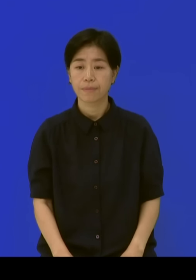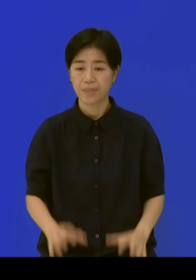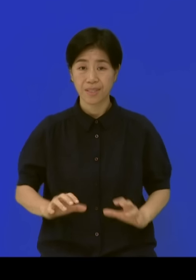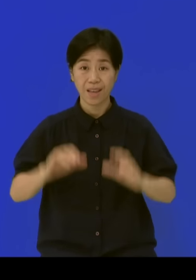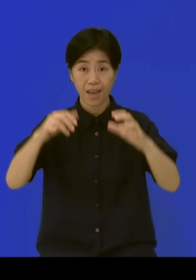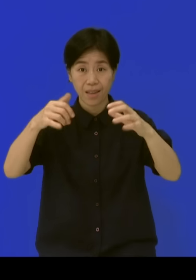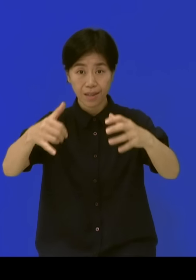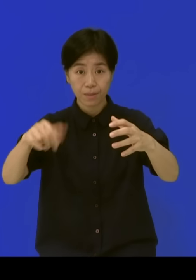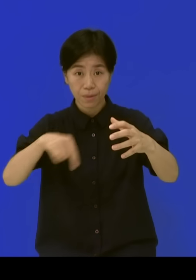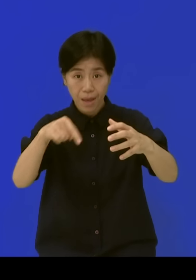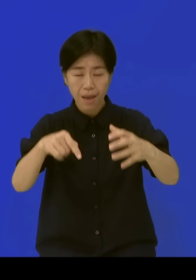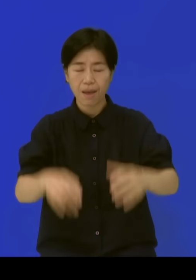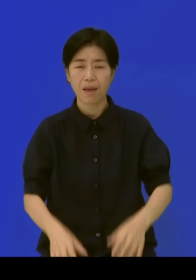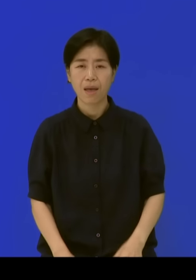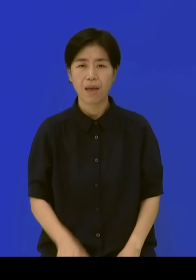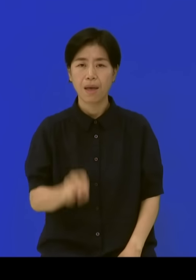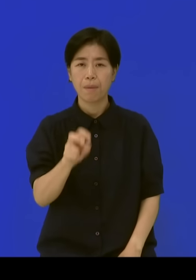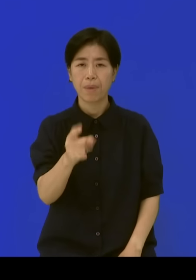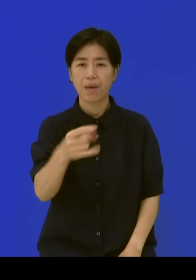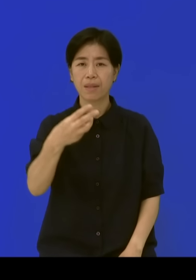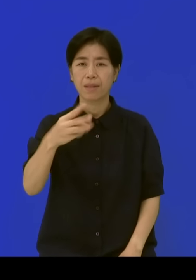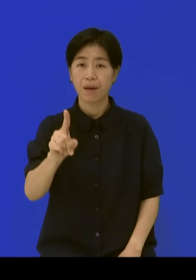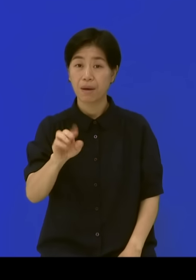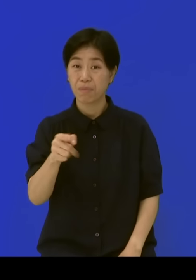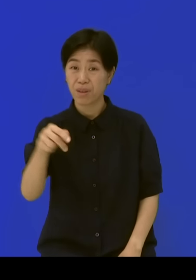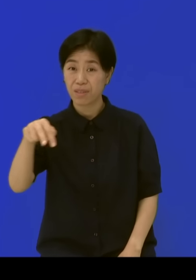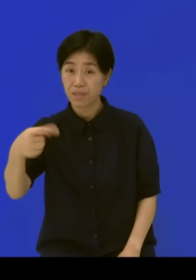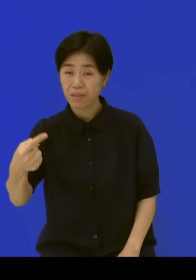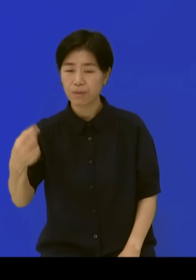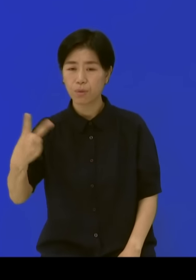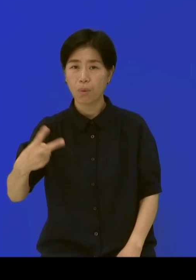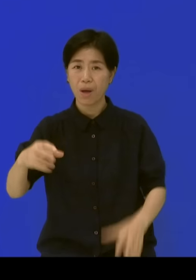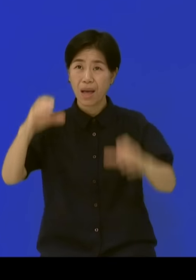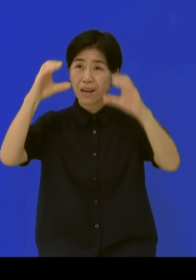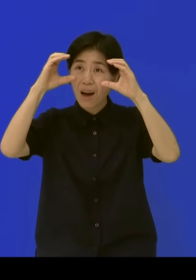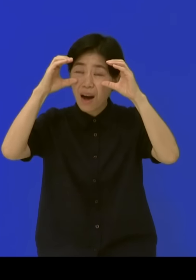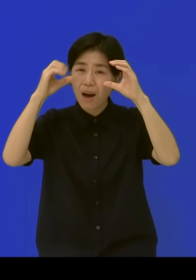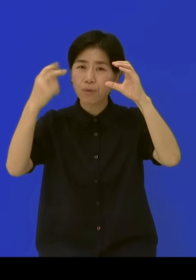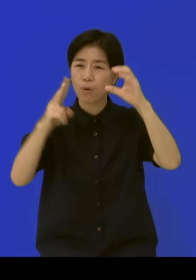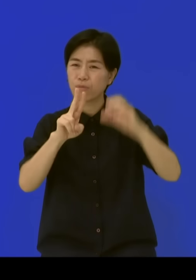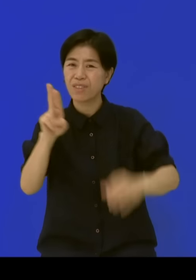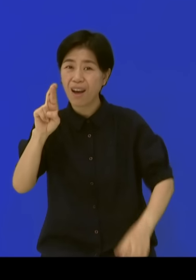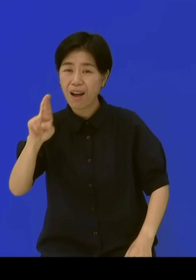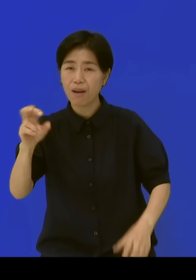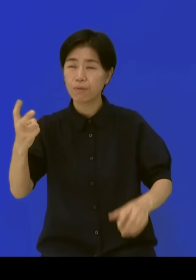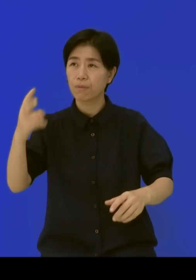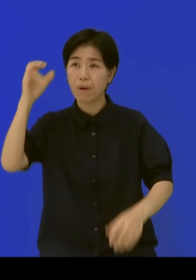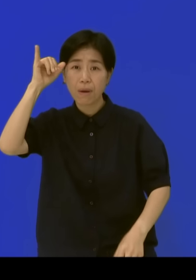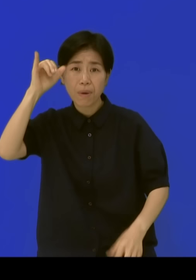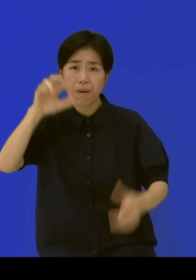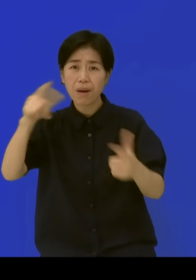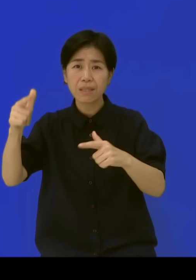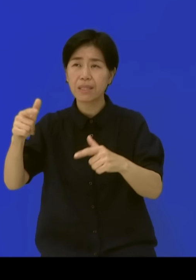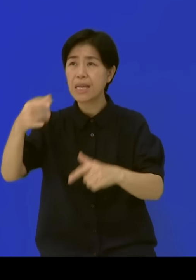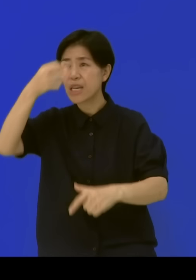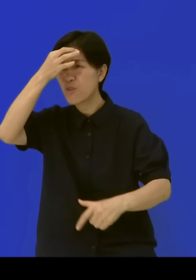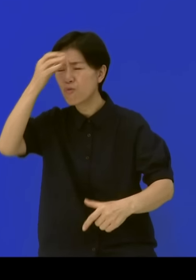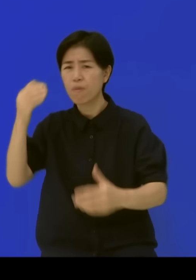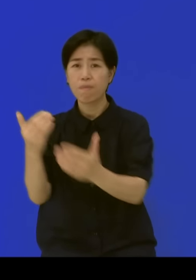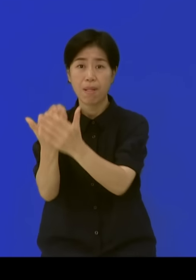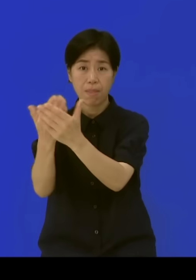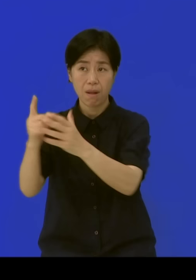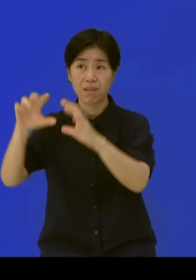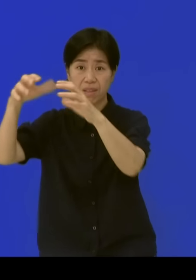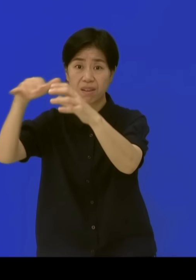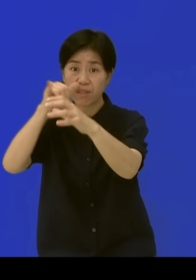세상에 이제 메타버스와 혹은 인공지능과 이런 가상현실의 시대를 살고 있는 우리한테 정말 중요한 게